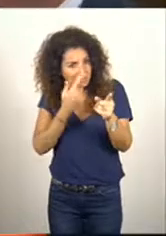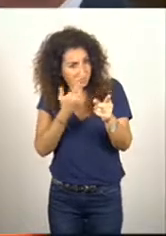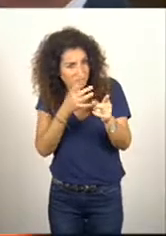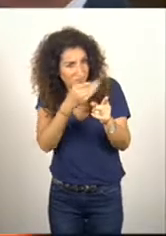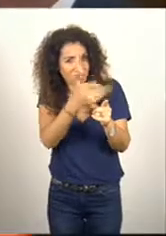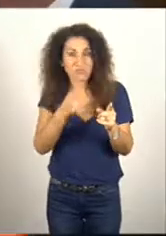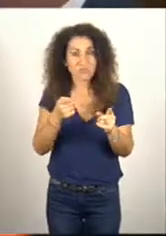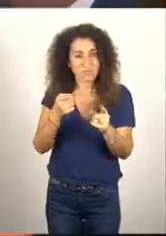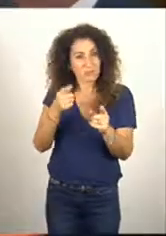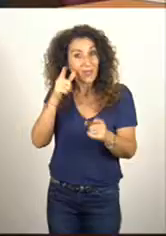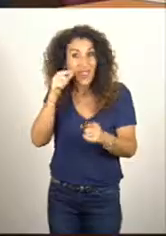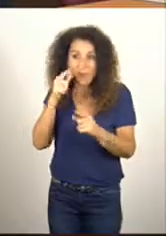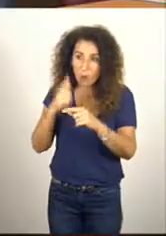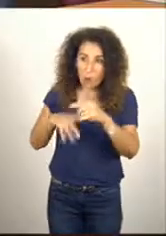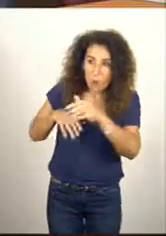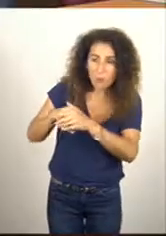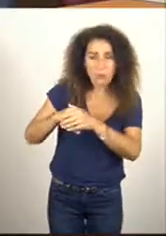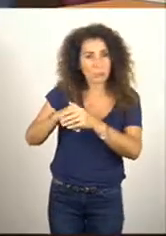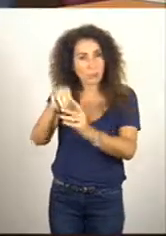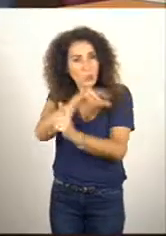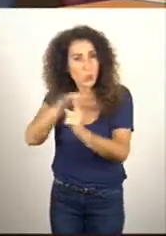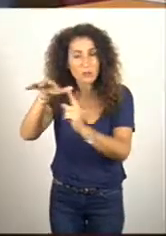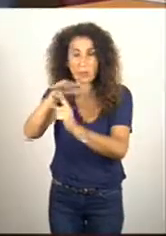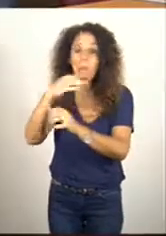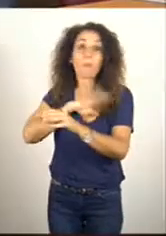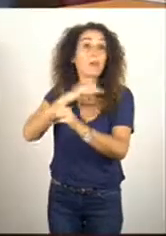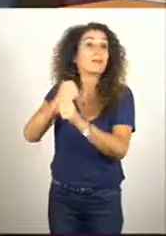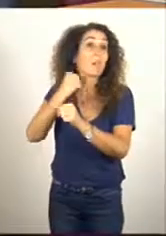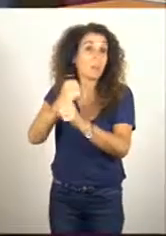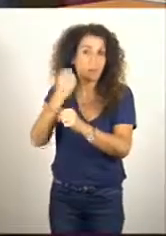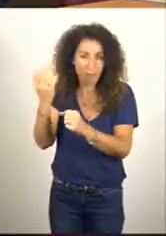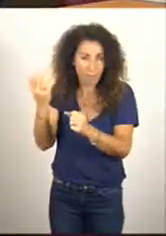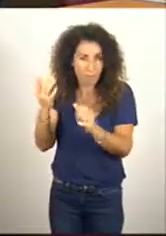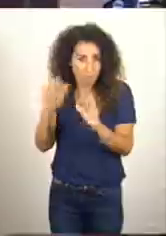efforts pour socialiser par le travail les personnes handicapées. Je vous remercie. Merci.